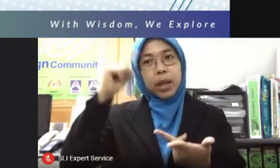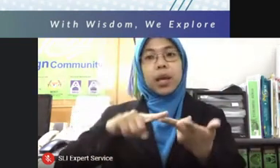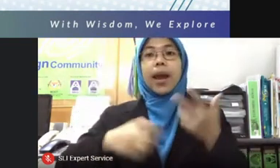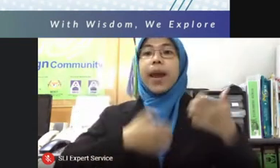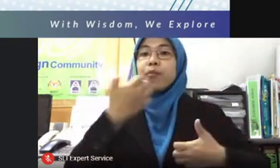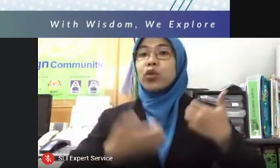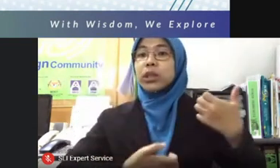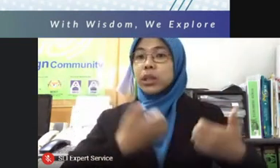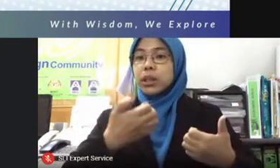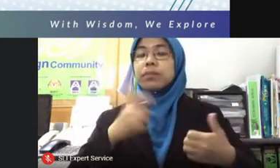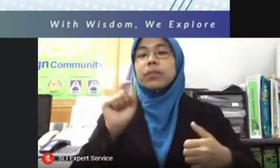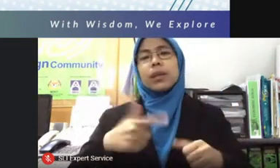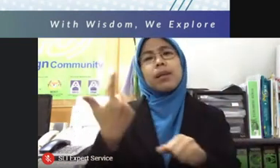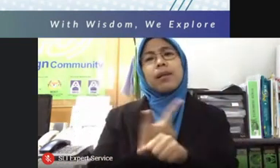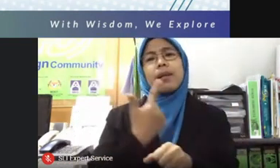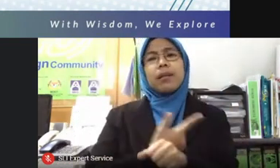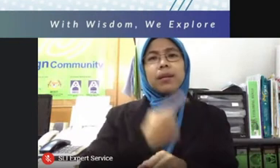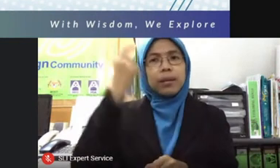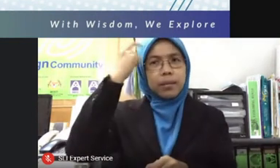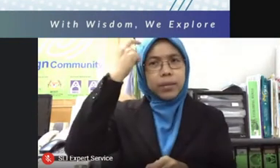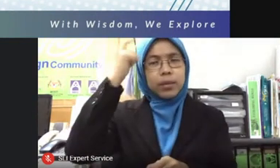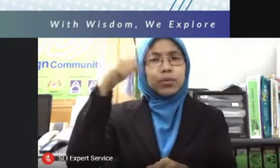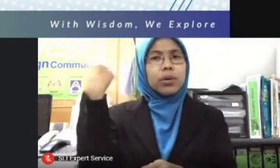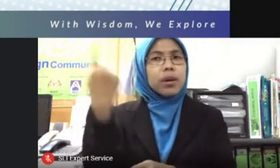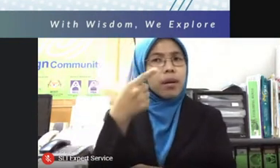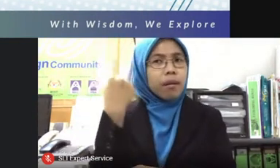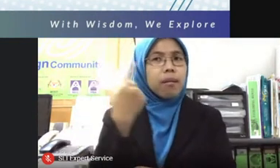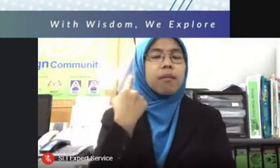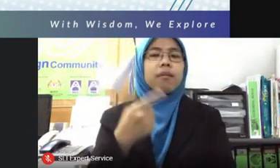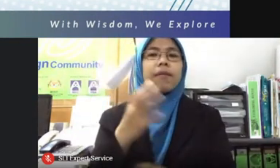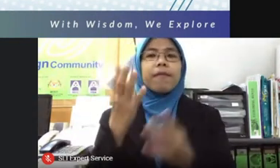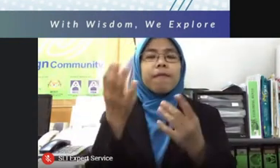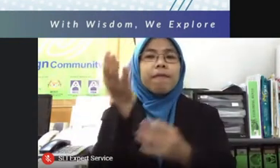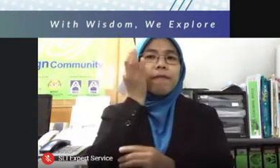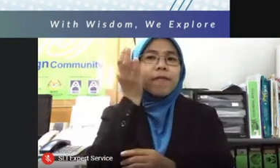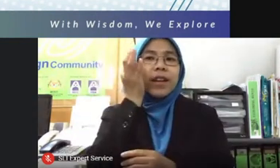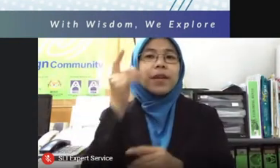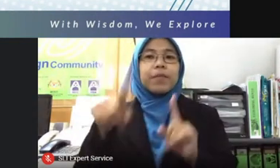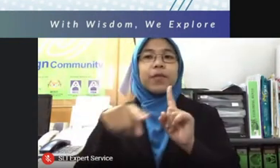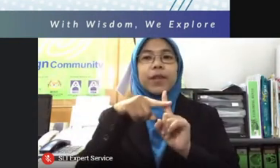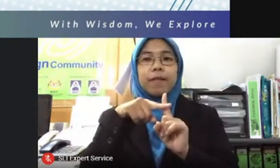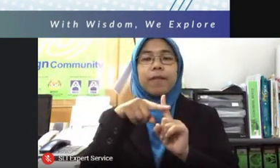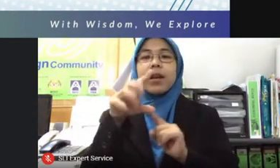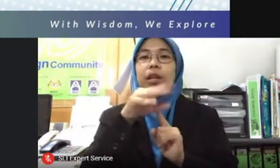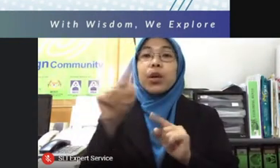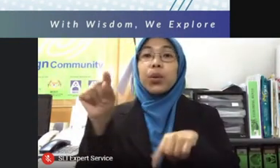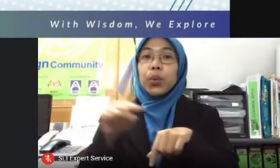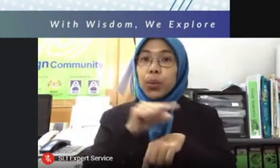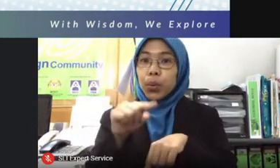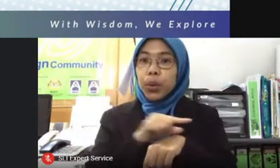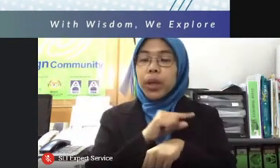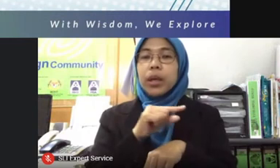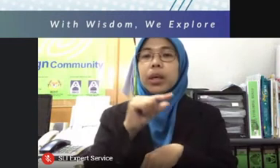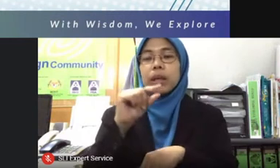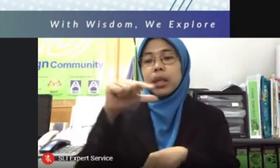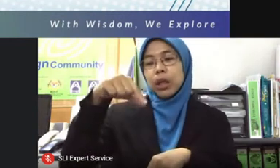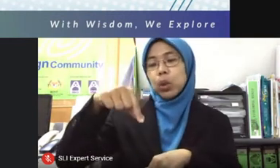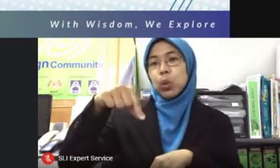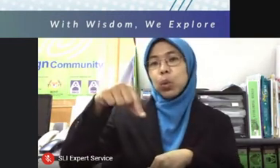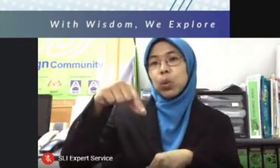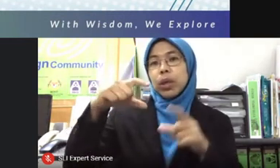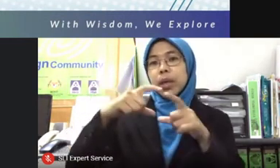kena latih minda kita untuk sentiasa berfikiran positif. Gunakan cue card kalau ada